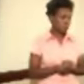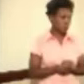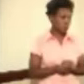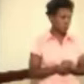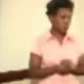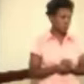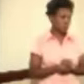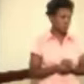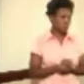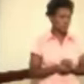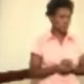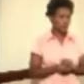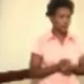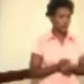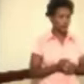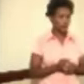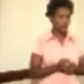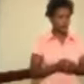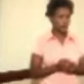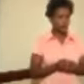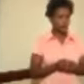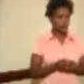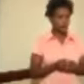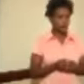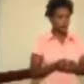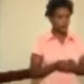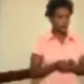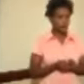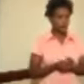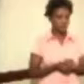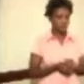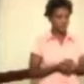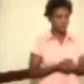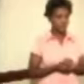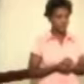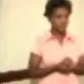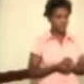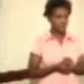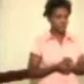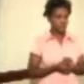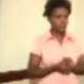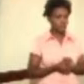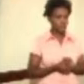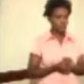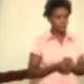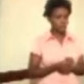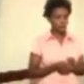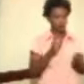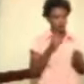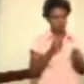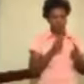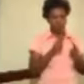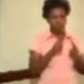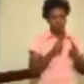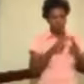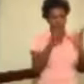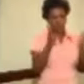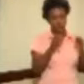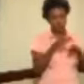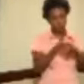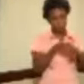président de la Haïti, donc pas répondre aux questions, même si je n'ai pas fini de toi, mais je vous aime quand même. et qui vient d'en faire. Très simple, il y a l'Anatcom déjà